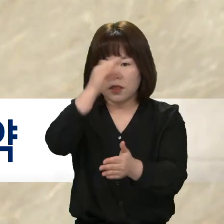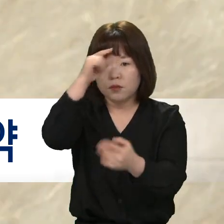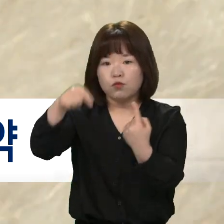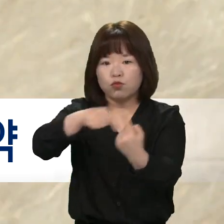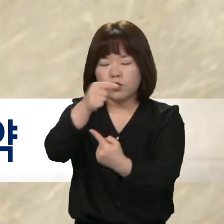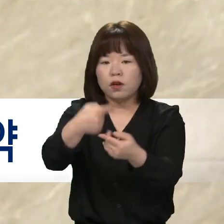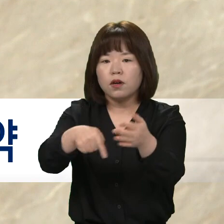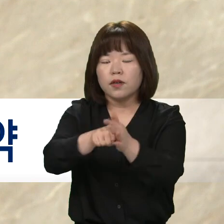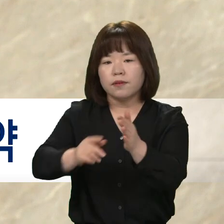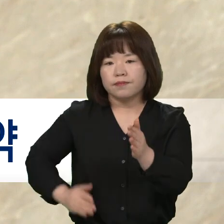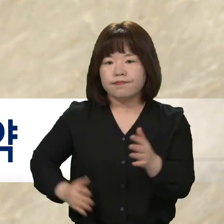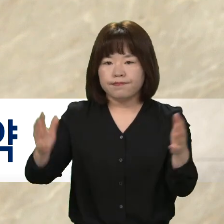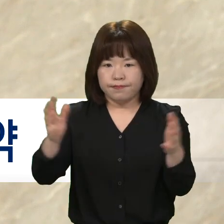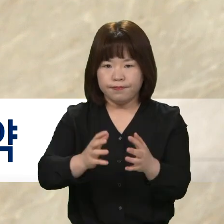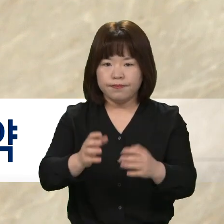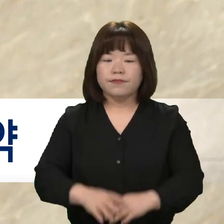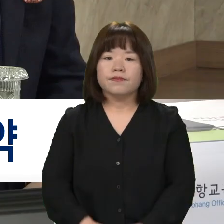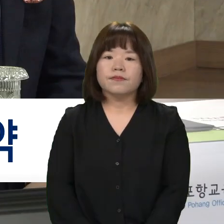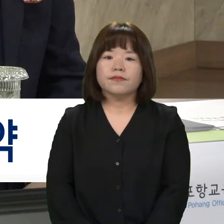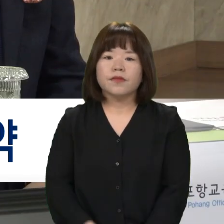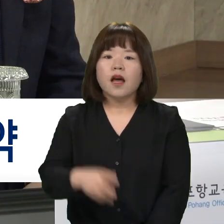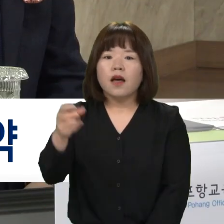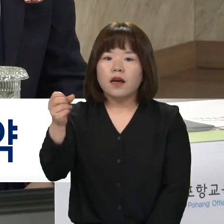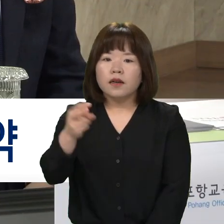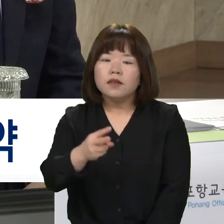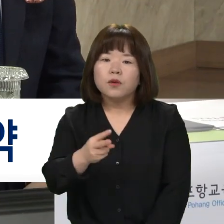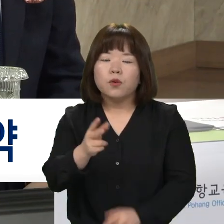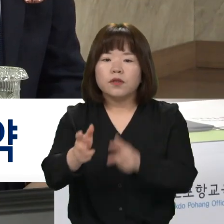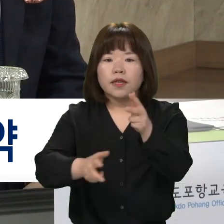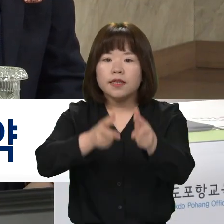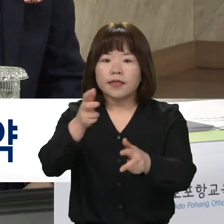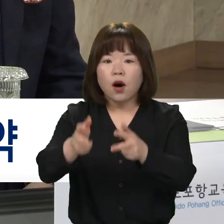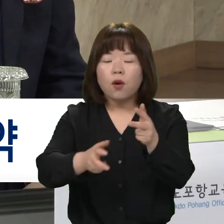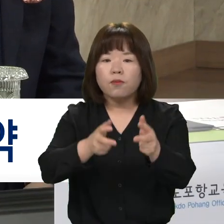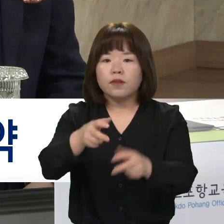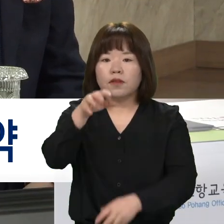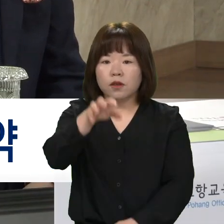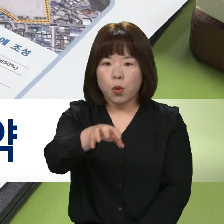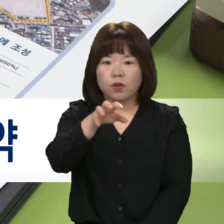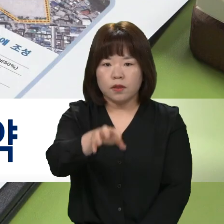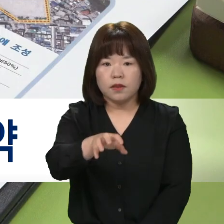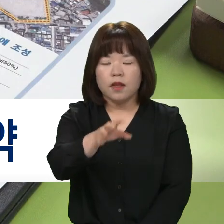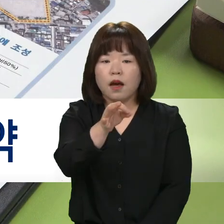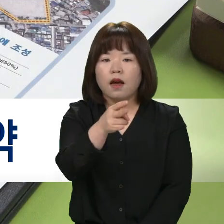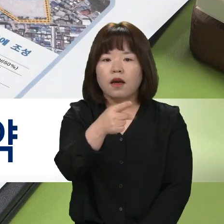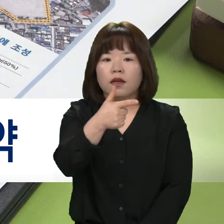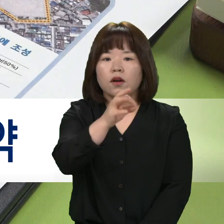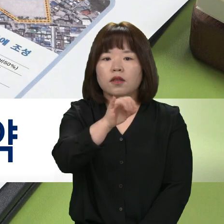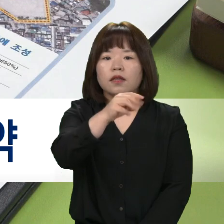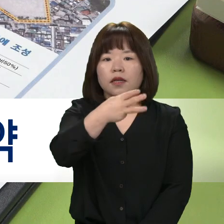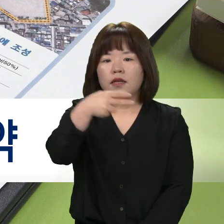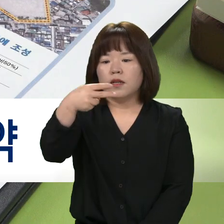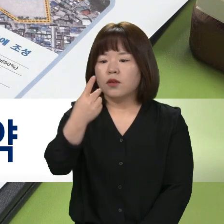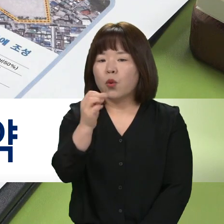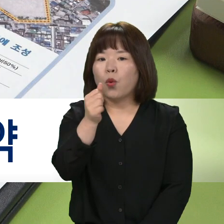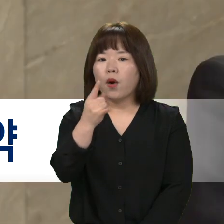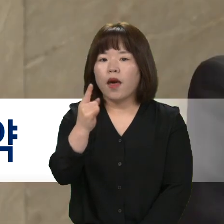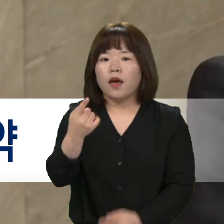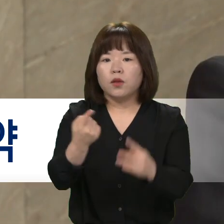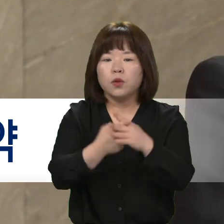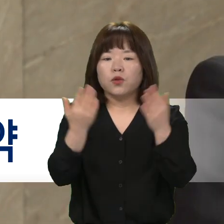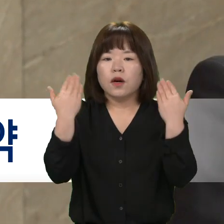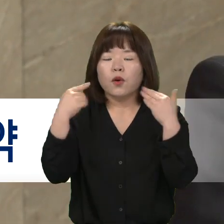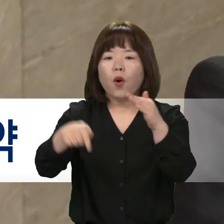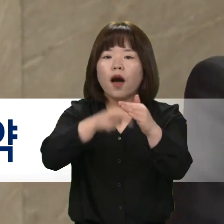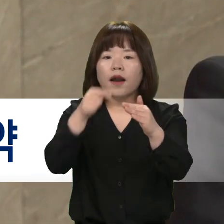지정 10억 운영하기 위해 긴밀히 협력합니다 한편 포항지역 학교 시설 복합화 사업 계획에는 연일초와